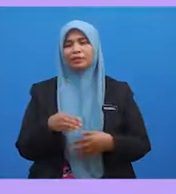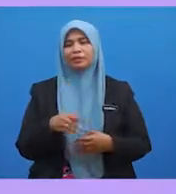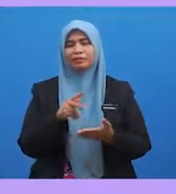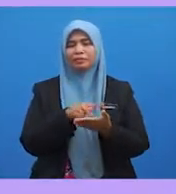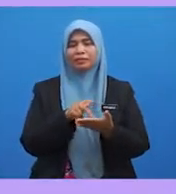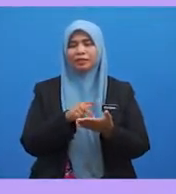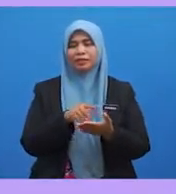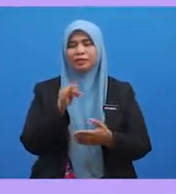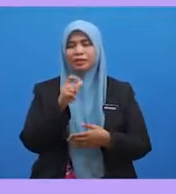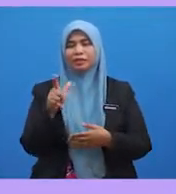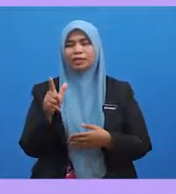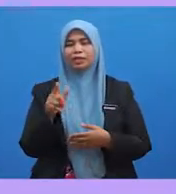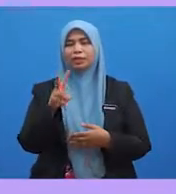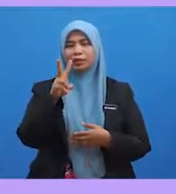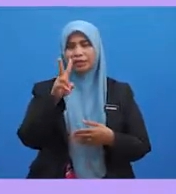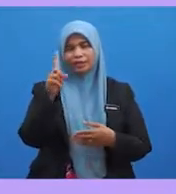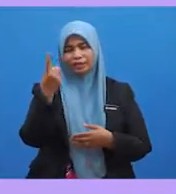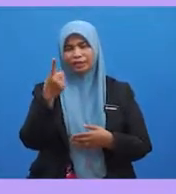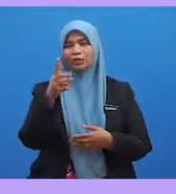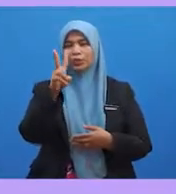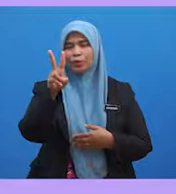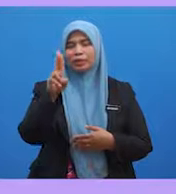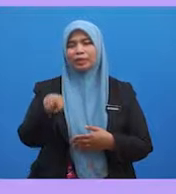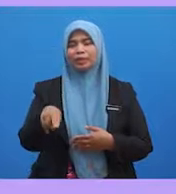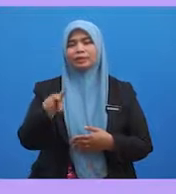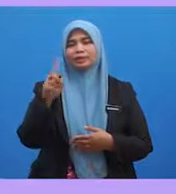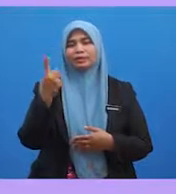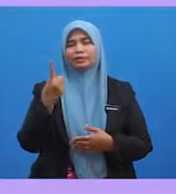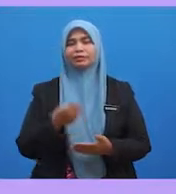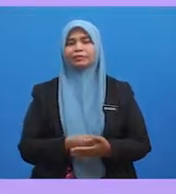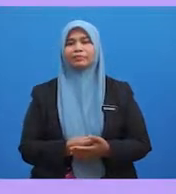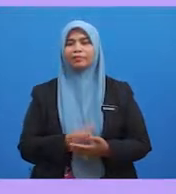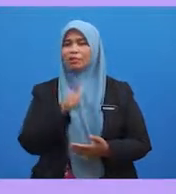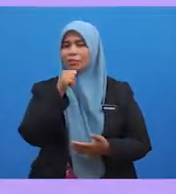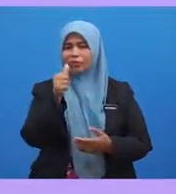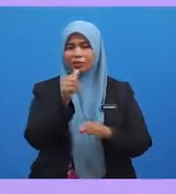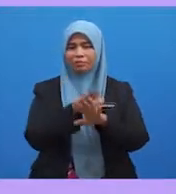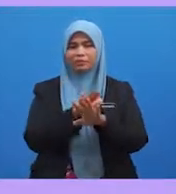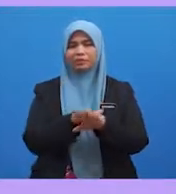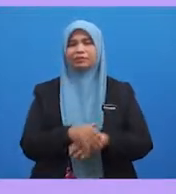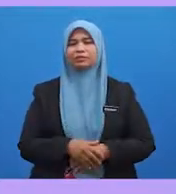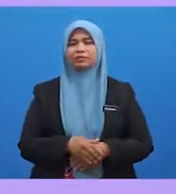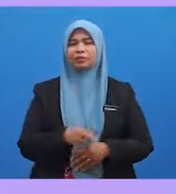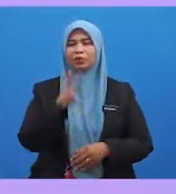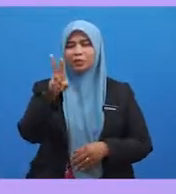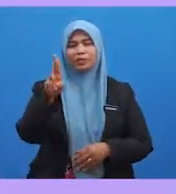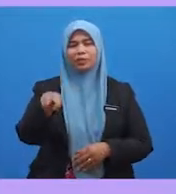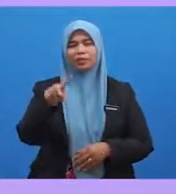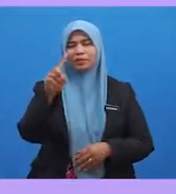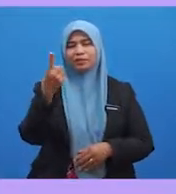Bilangan rakaat solat sunat tahiyatul masjid adalah hanya dua rakaat. Bukannya